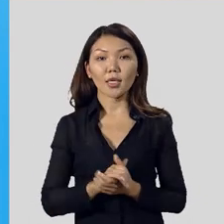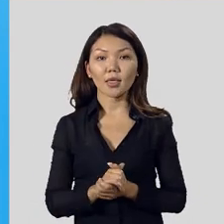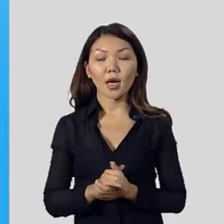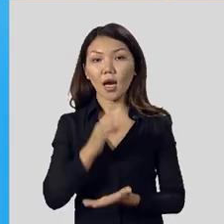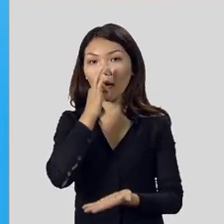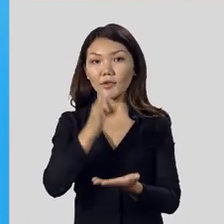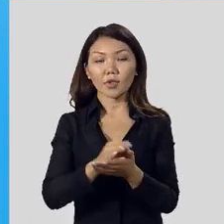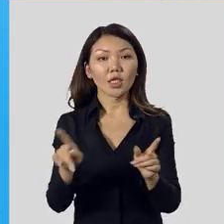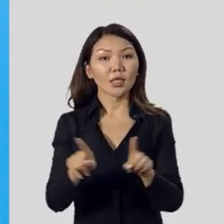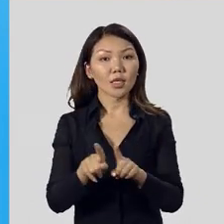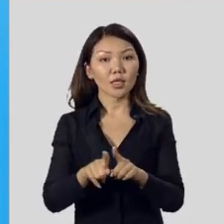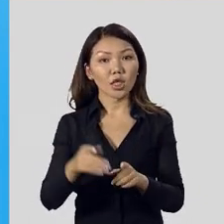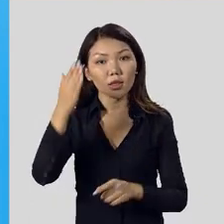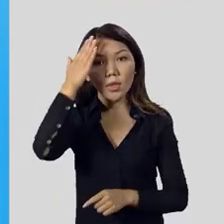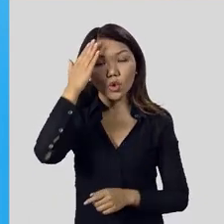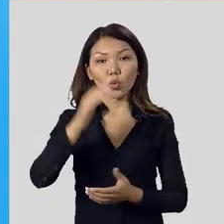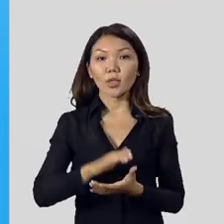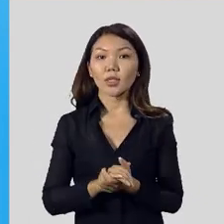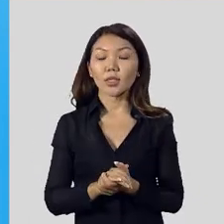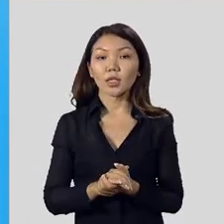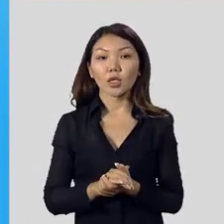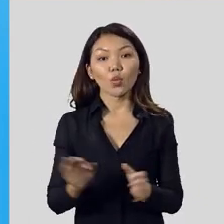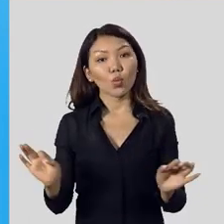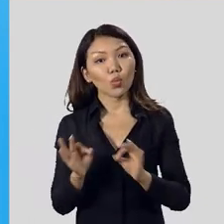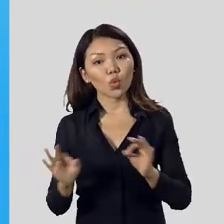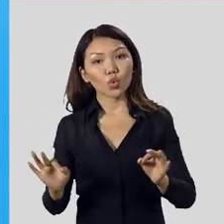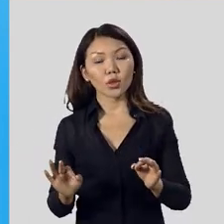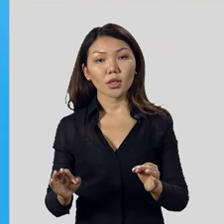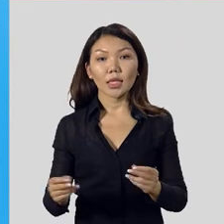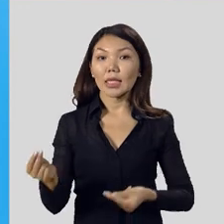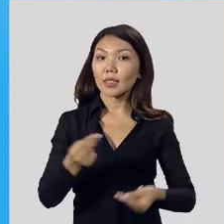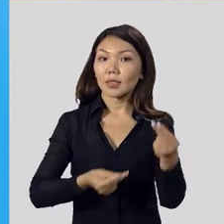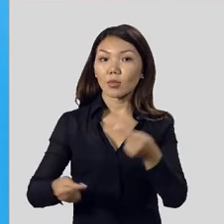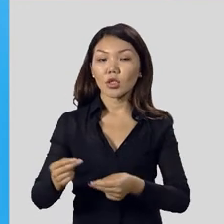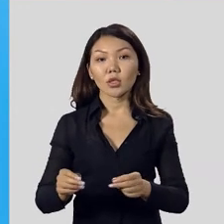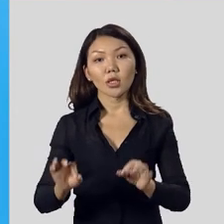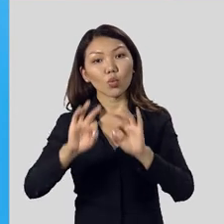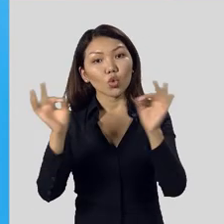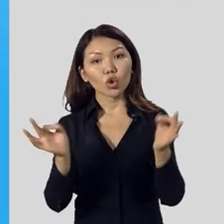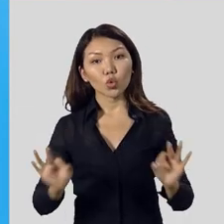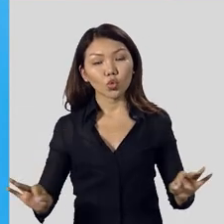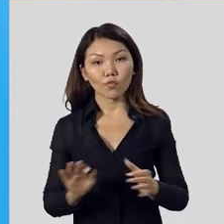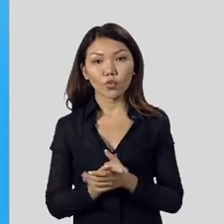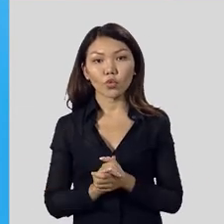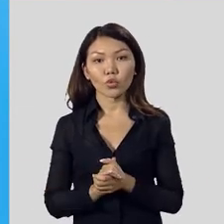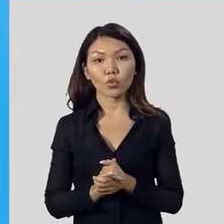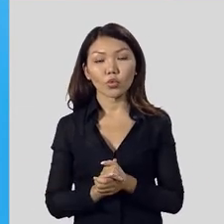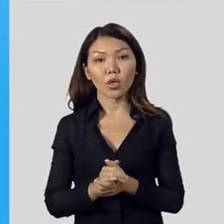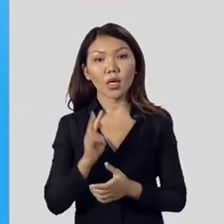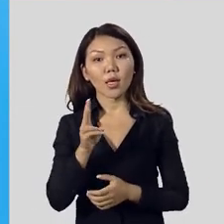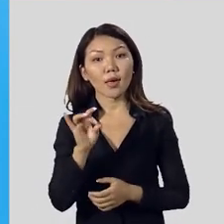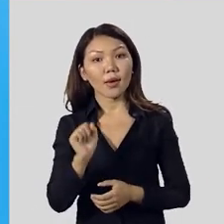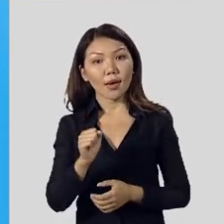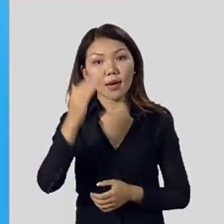отвечает также за способности к музыке и изобразительному искусству. Кора головного